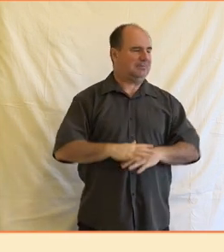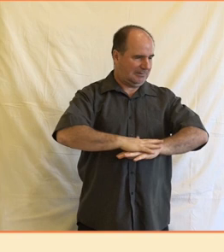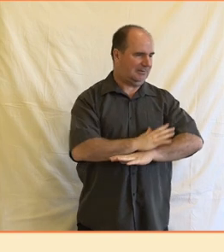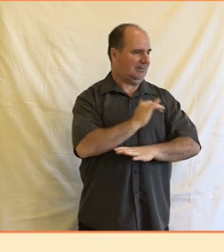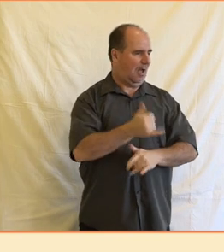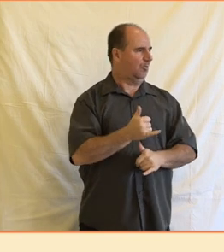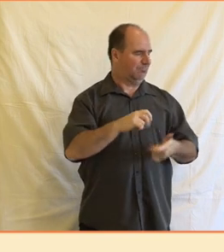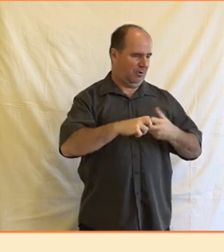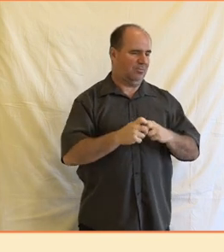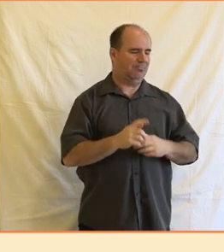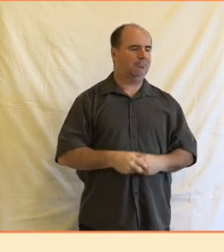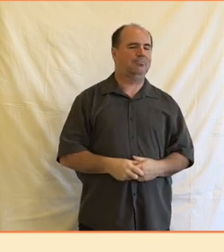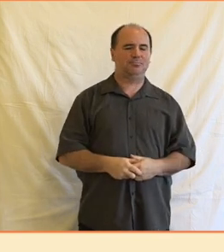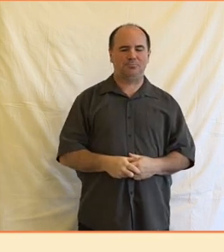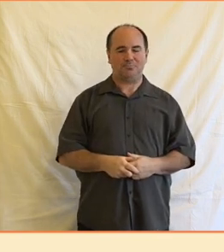Další otázka,